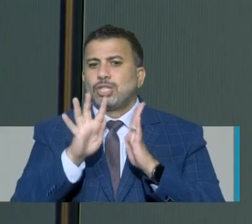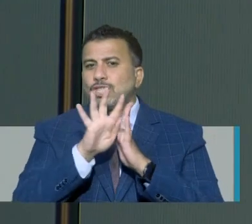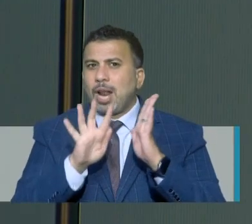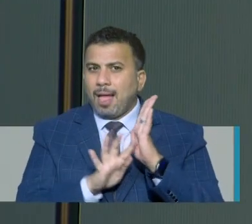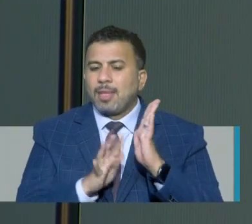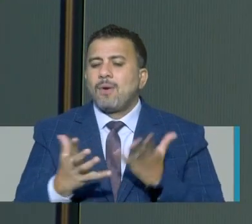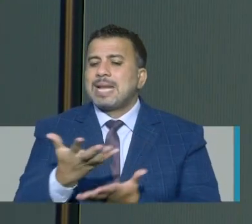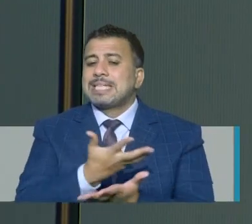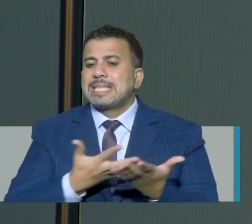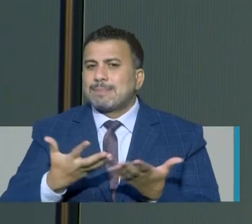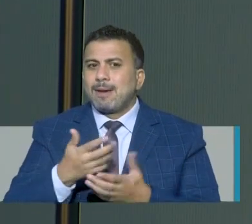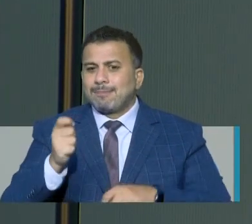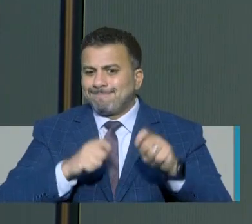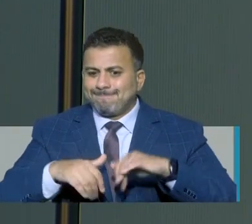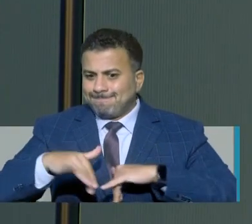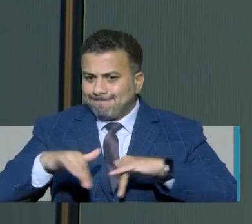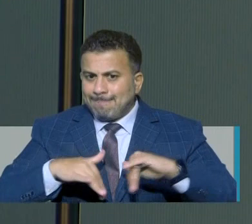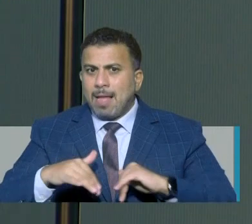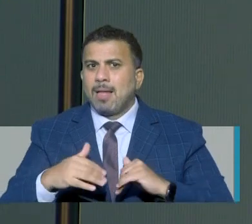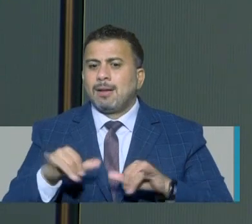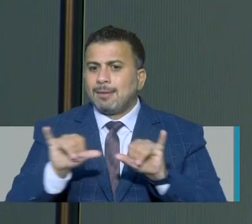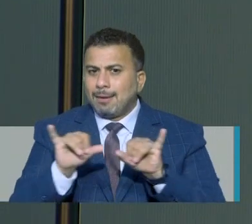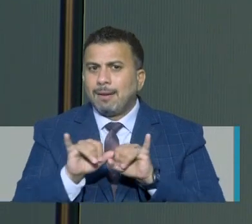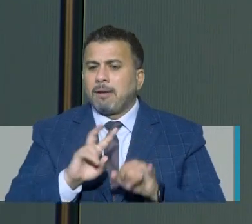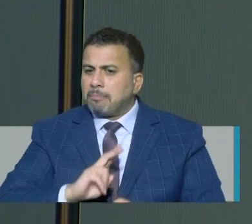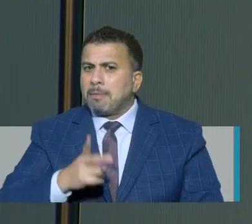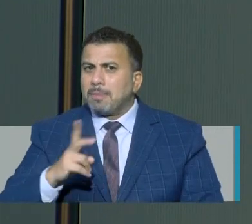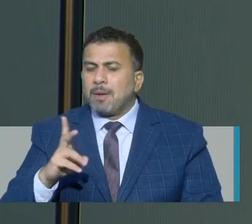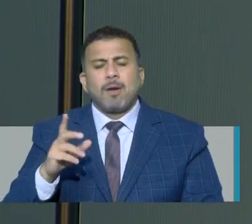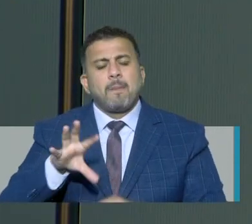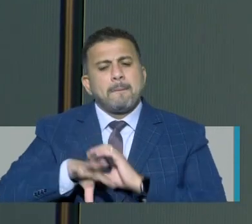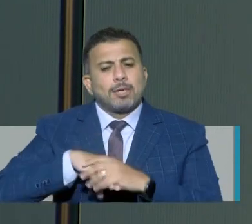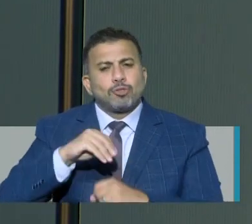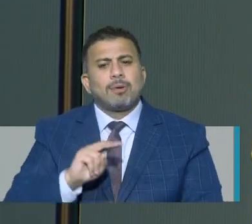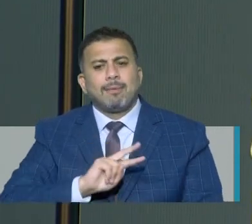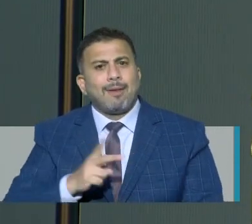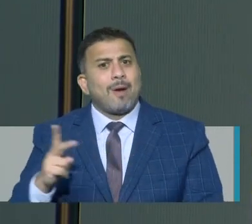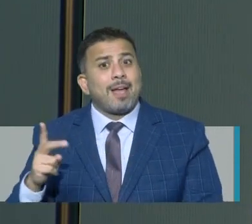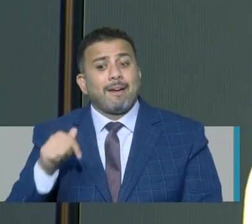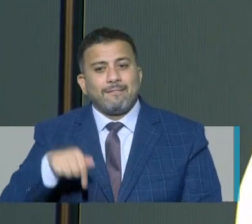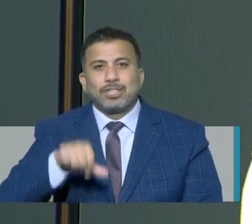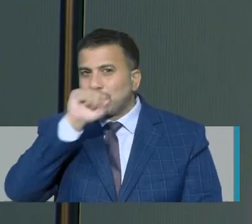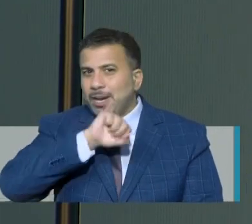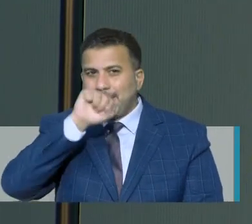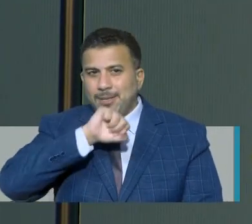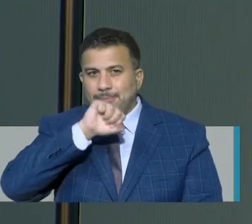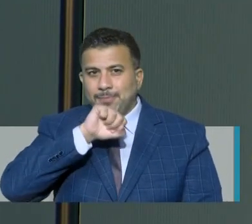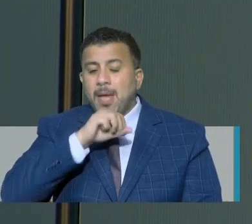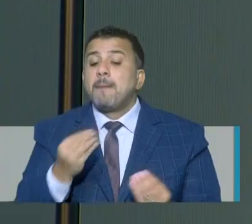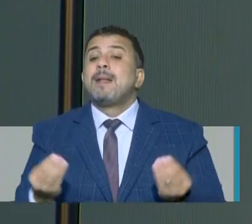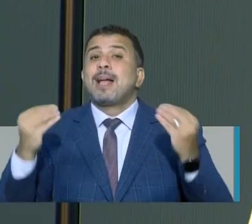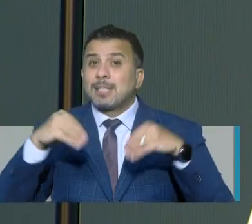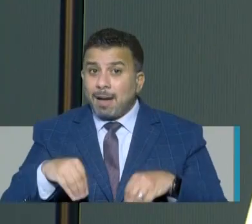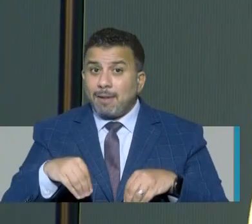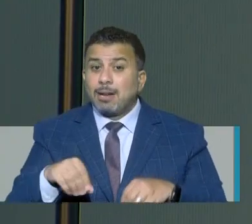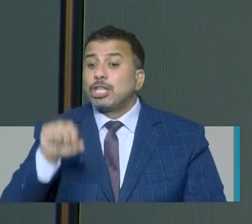والاستثمار في البنيه التحتيه واطلاق مشاريع نوعيه في الاماره بالاضافه الى